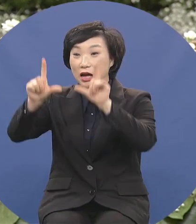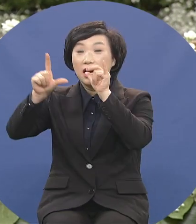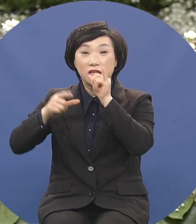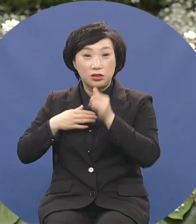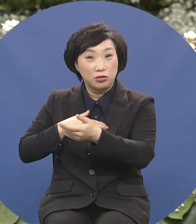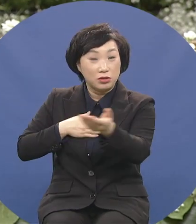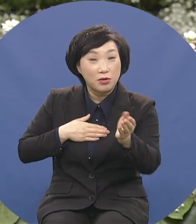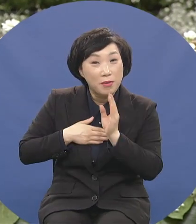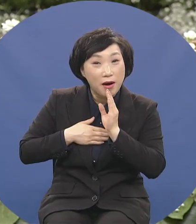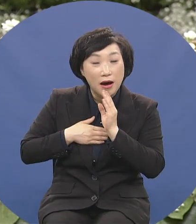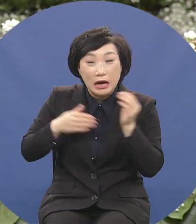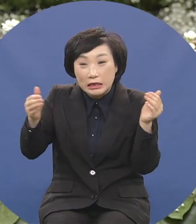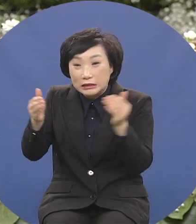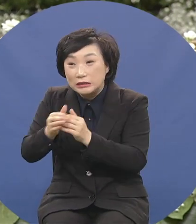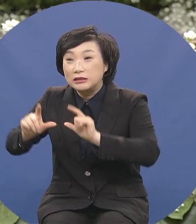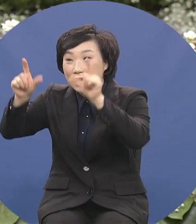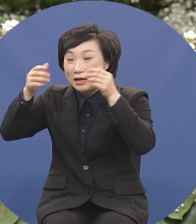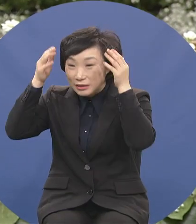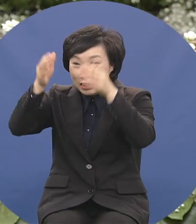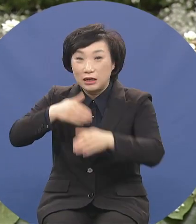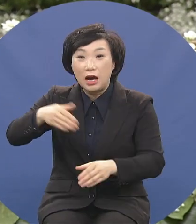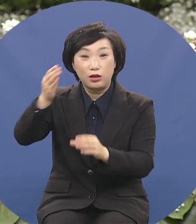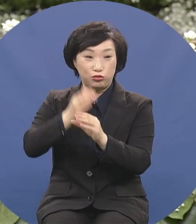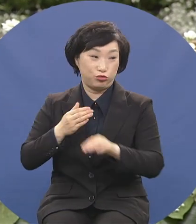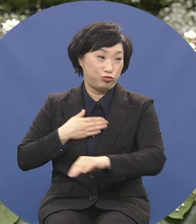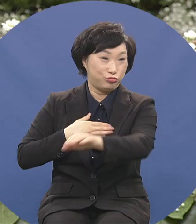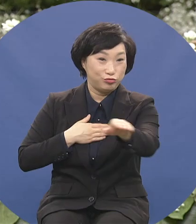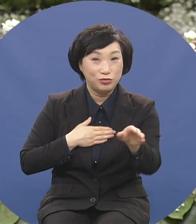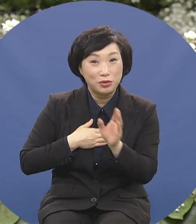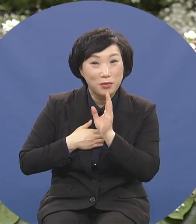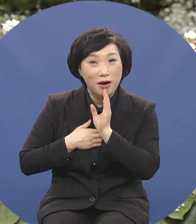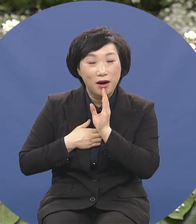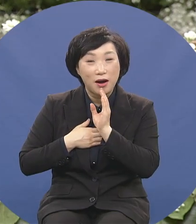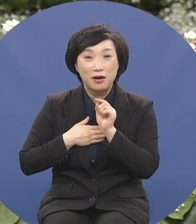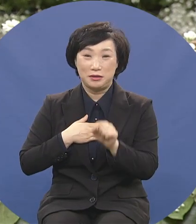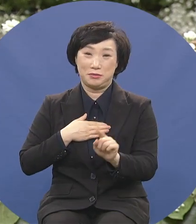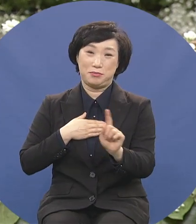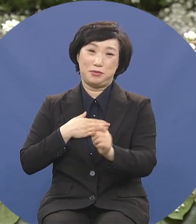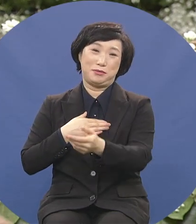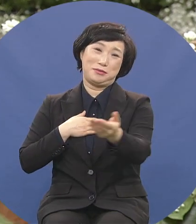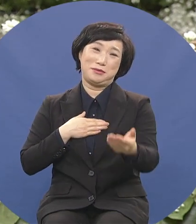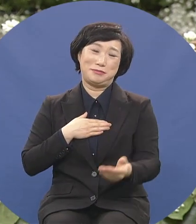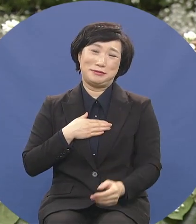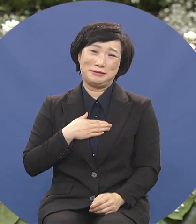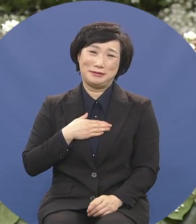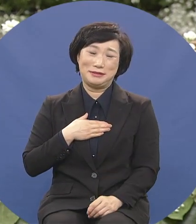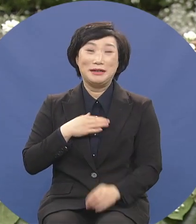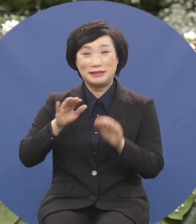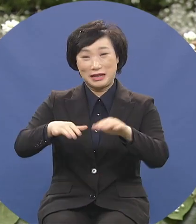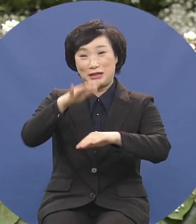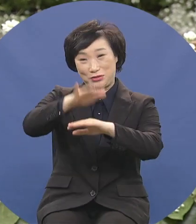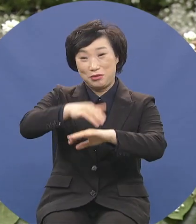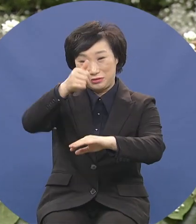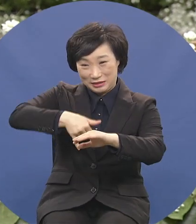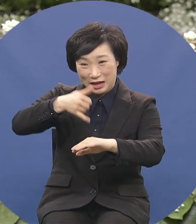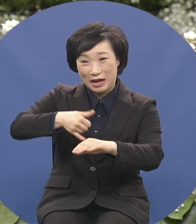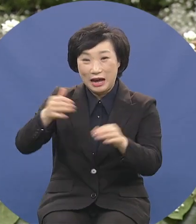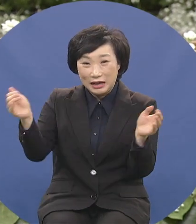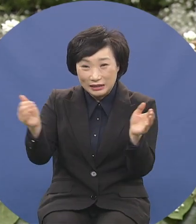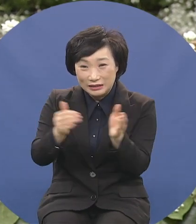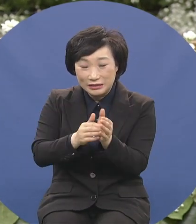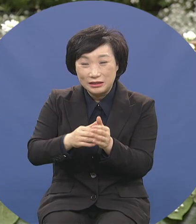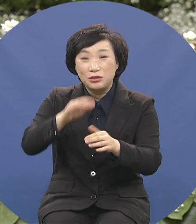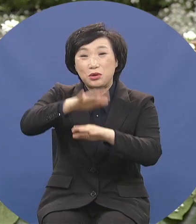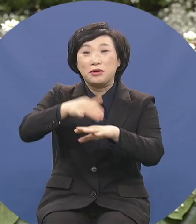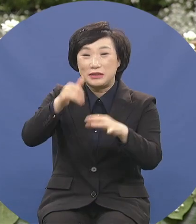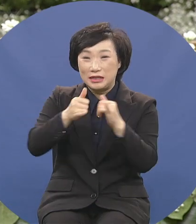끝날을 향해 가고 있는 이것은 마치 농사를 마친 농부의 추수